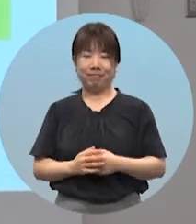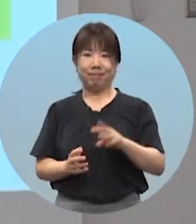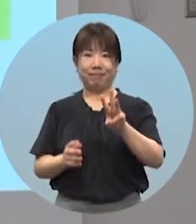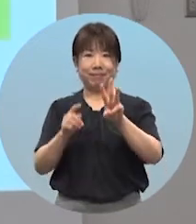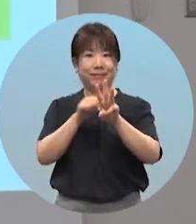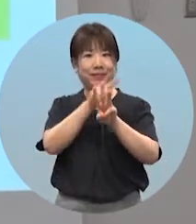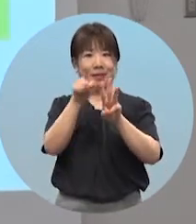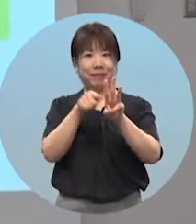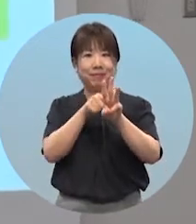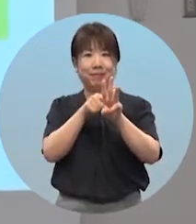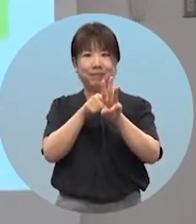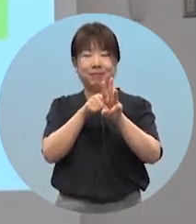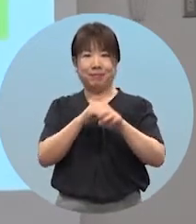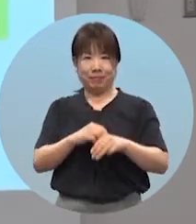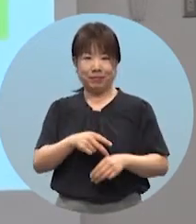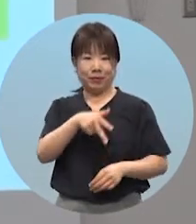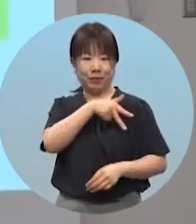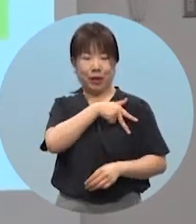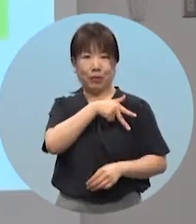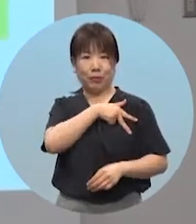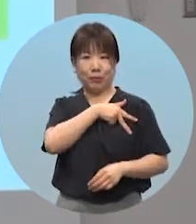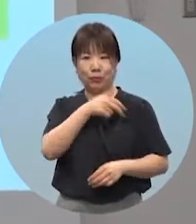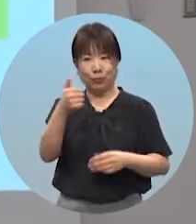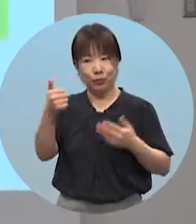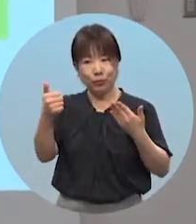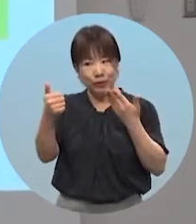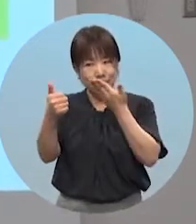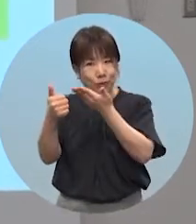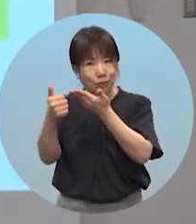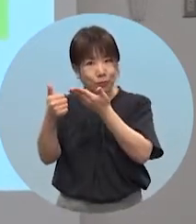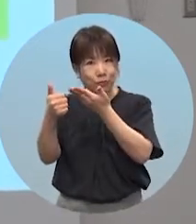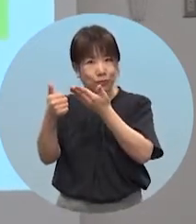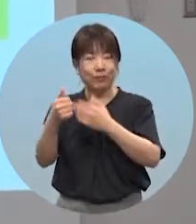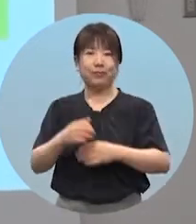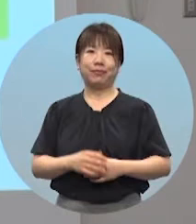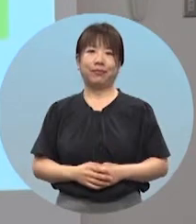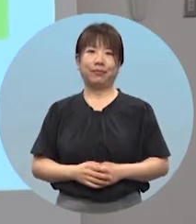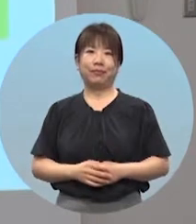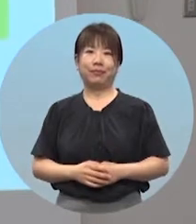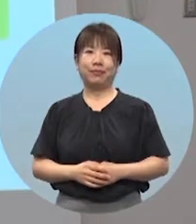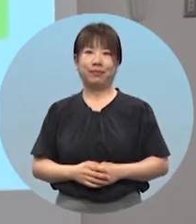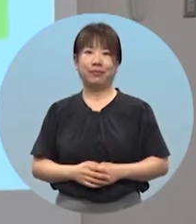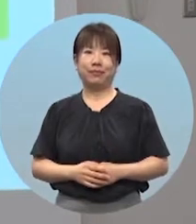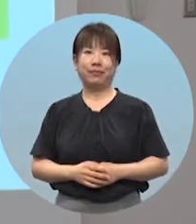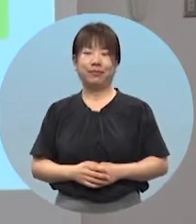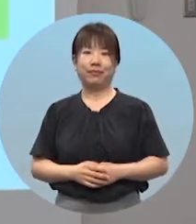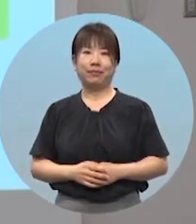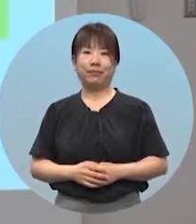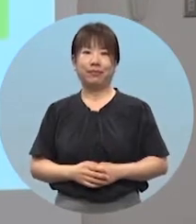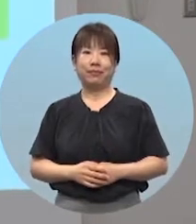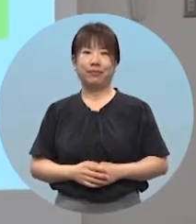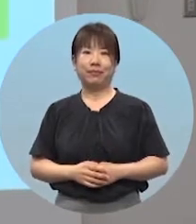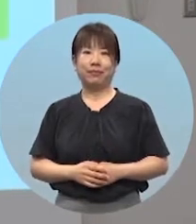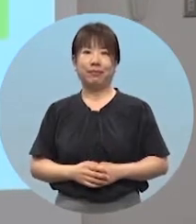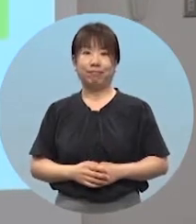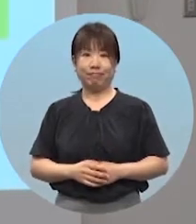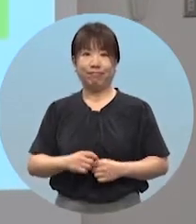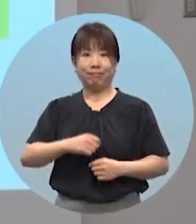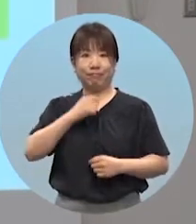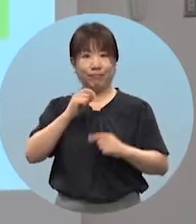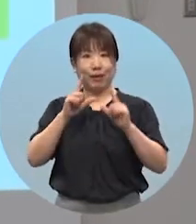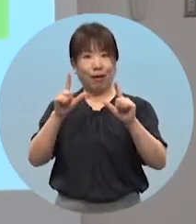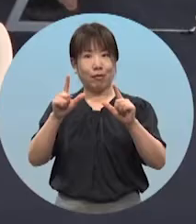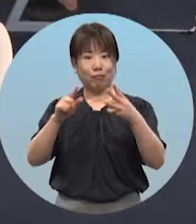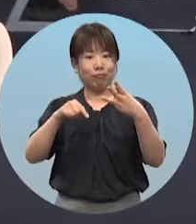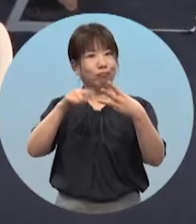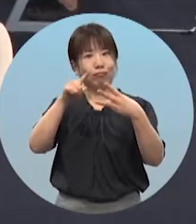目、図書館の人に聞く。自分で探すのめんどくさいから図書館の人に聞いちゃおう。はい、じゃあ正解なん